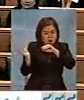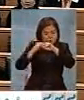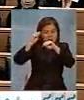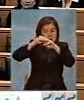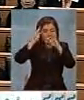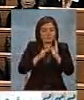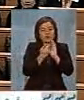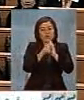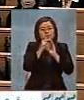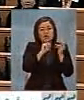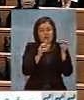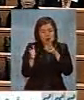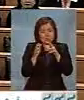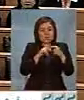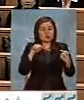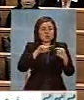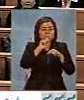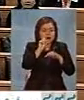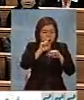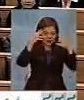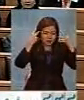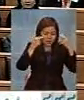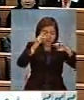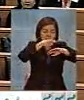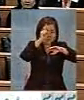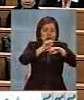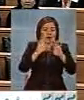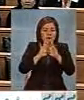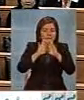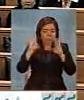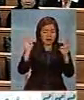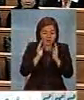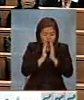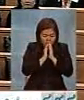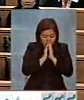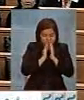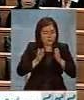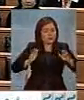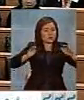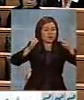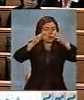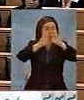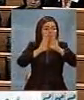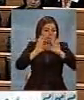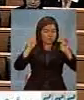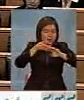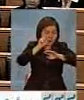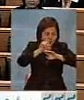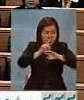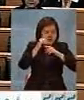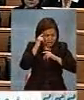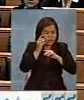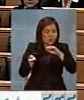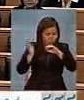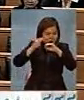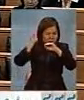ลังจากที่ท่านนายกรัฐมนตรีไปเป็นประธานเปิดงานนมัสการพระธาตุพนมและก็คงจะยิ่ง